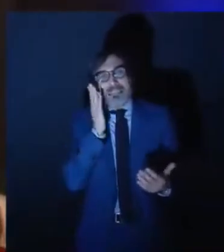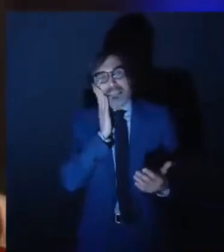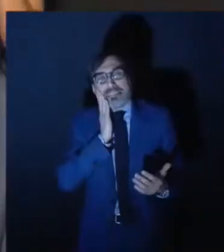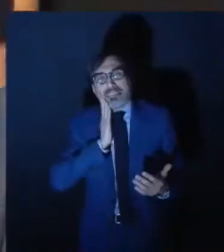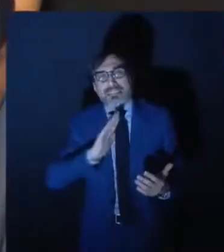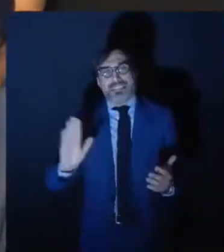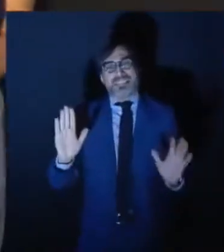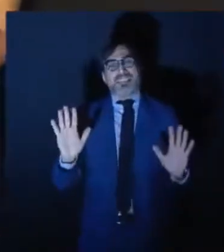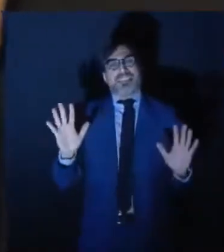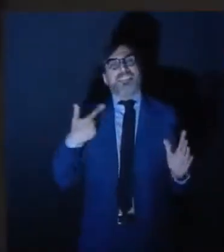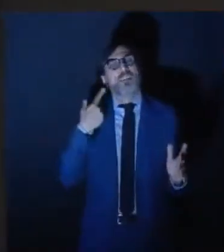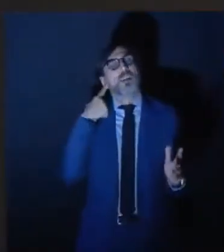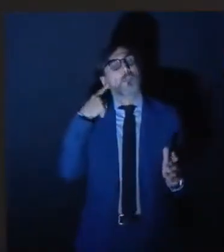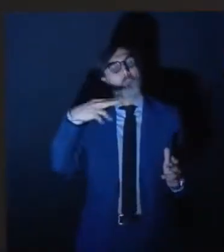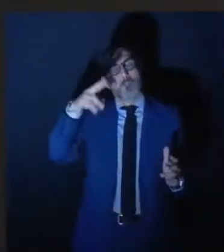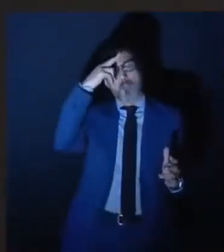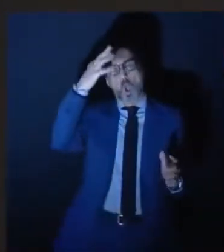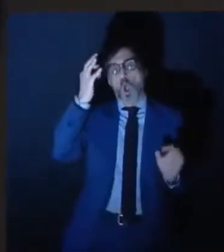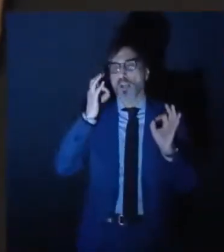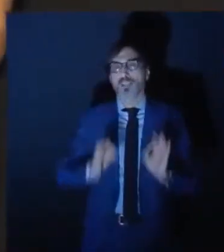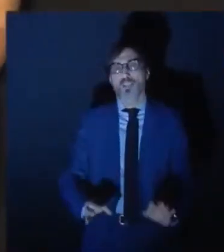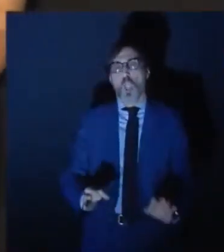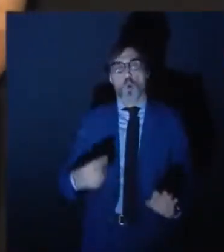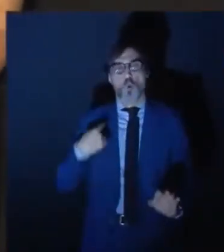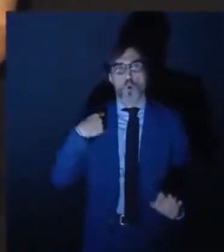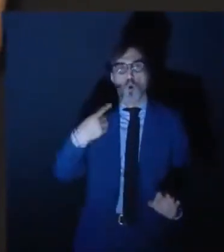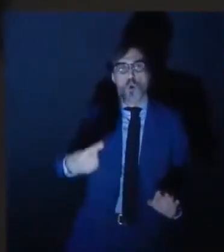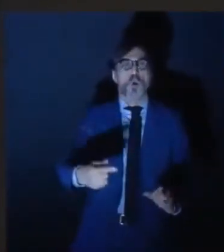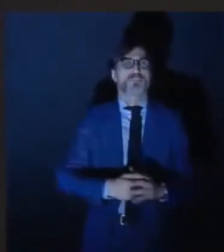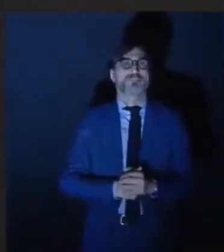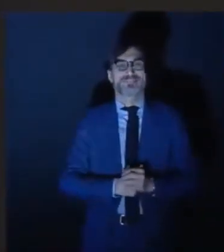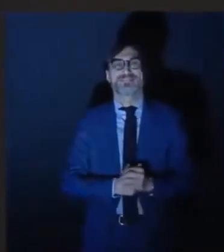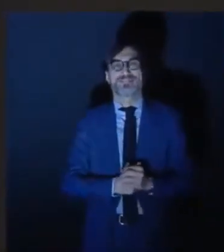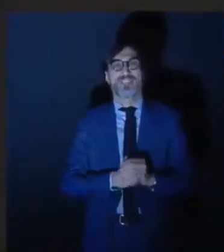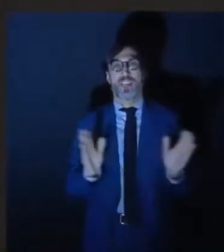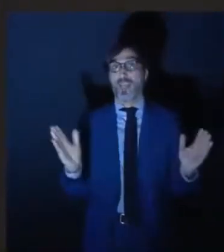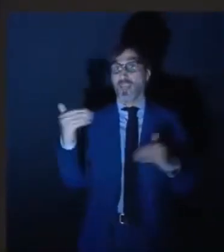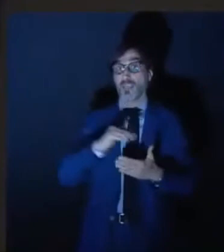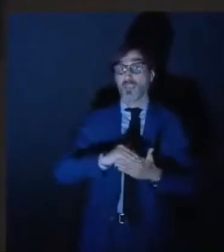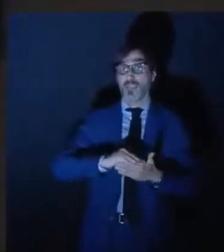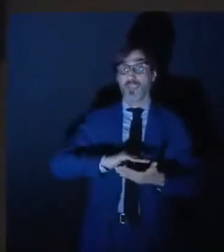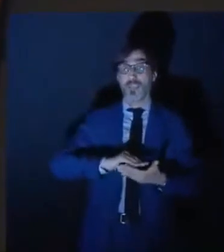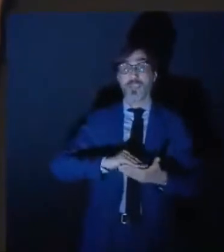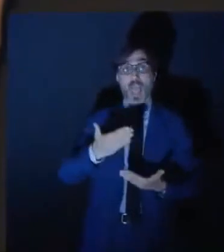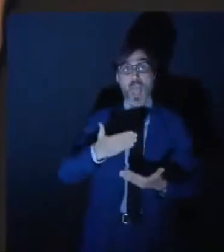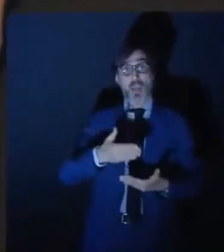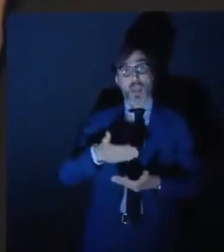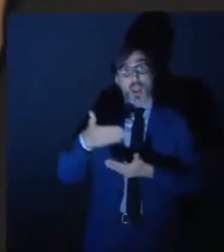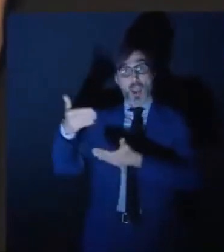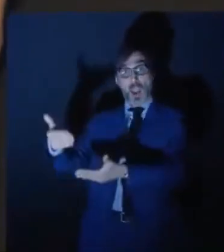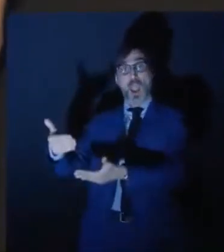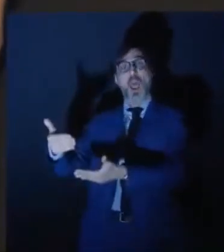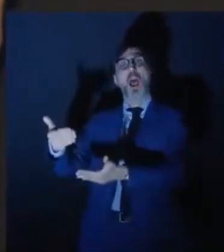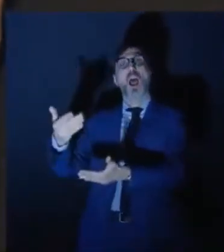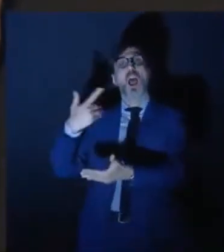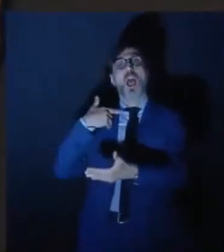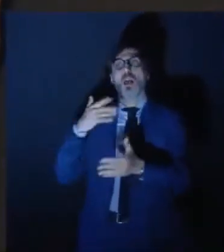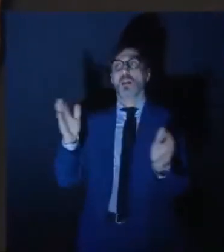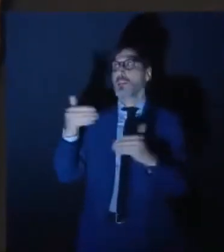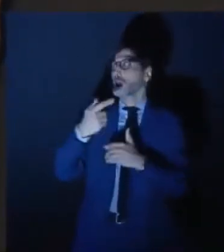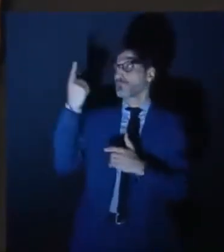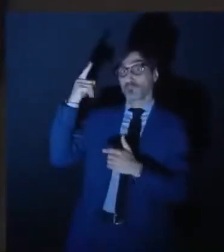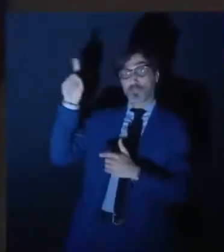ecco mi porterò nella memoria la targa è come al solito sul nostro grande